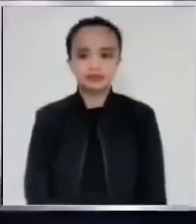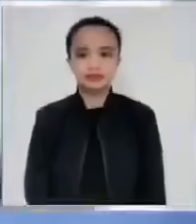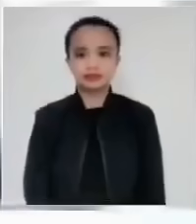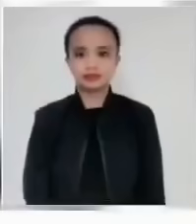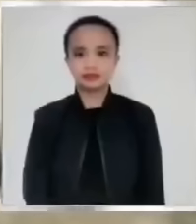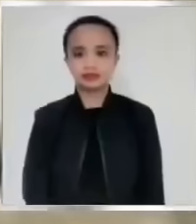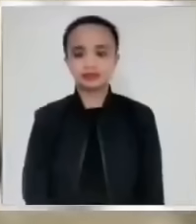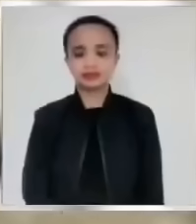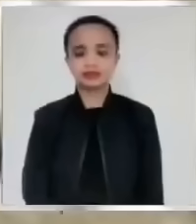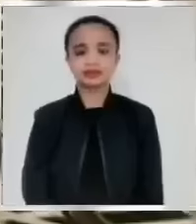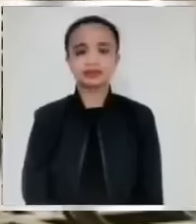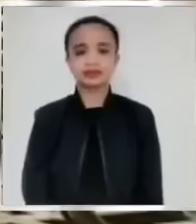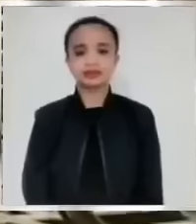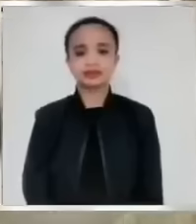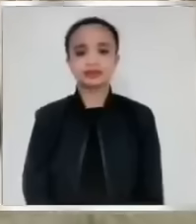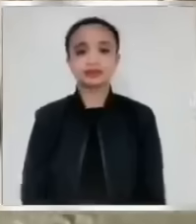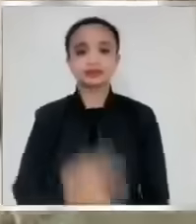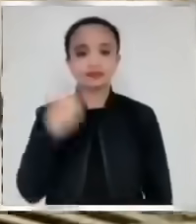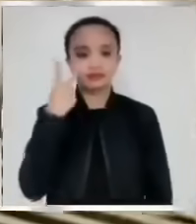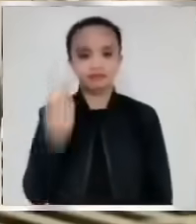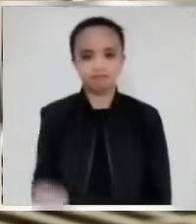Behind the glitz and glamour,